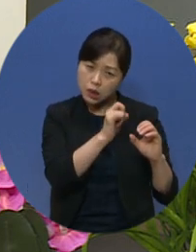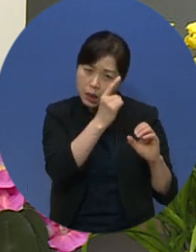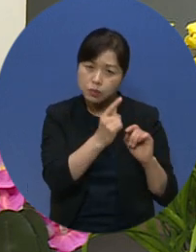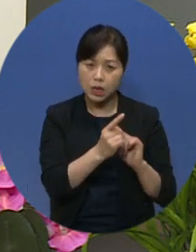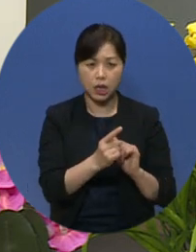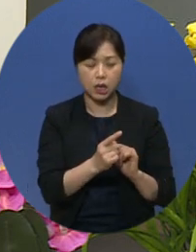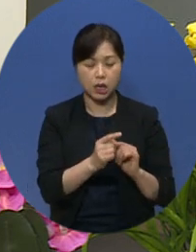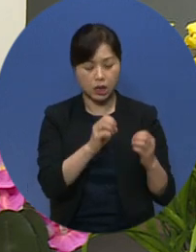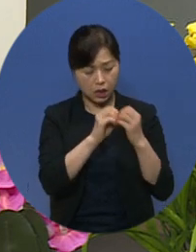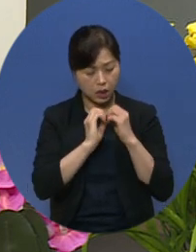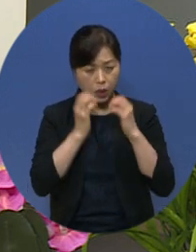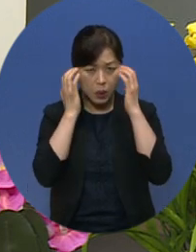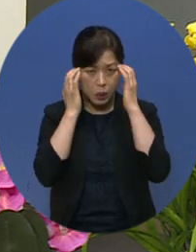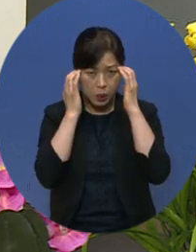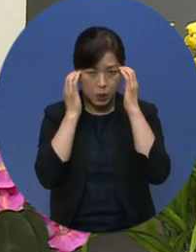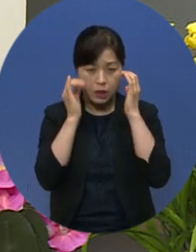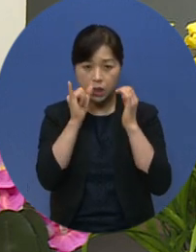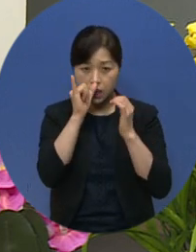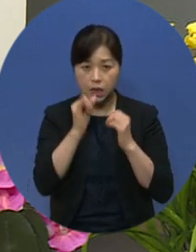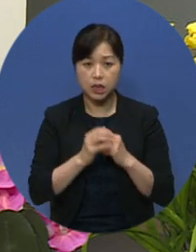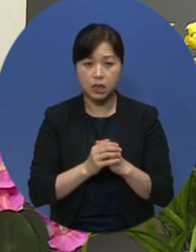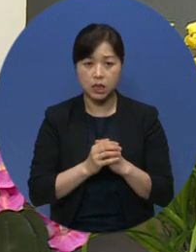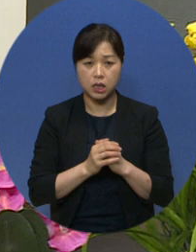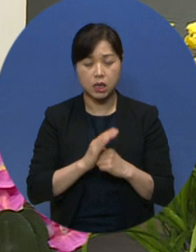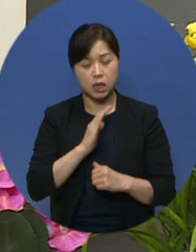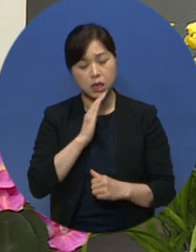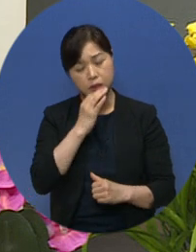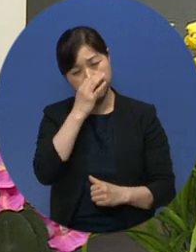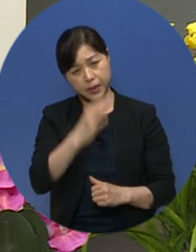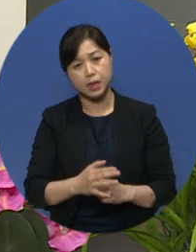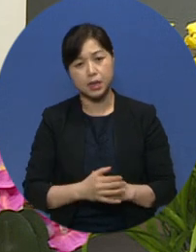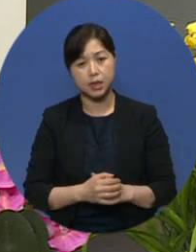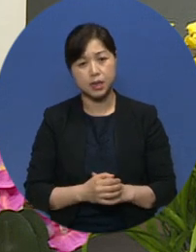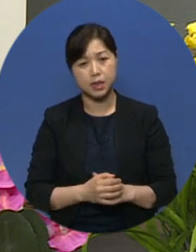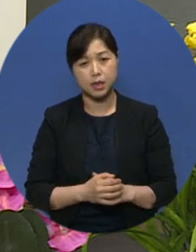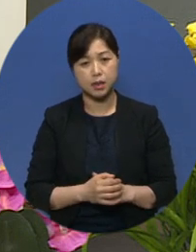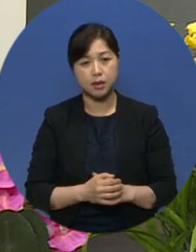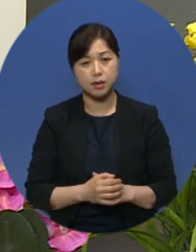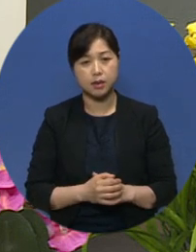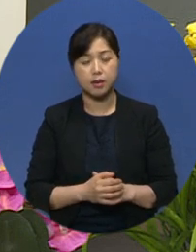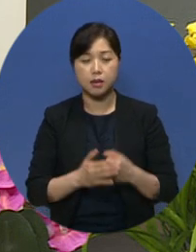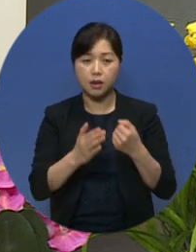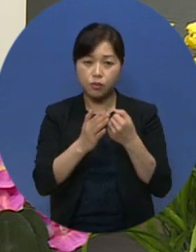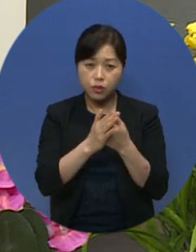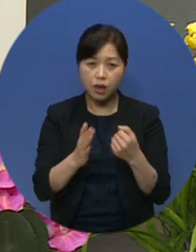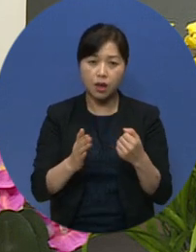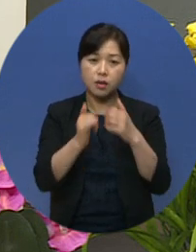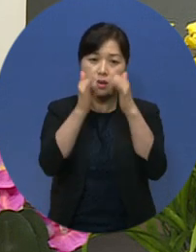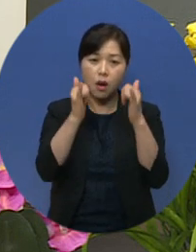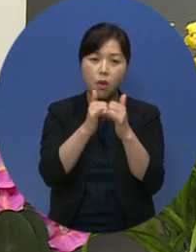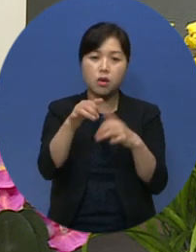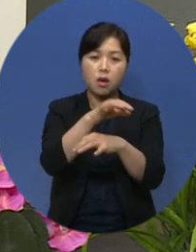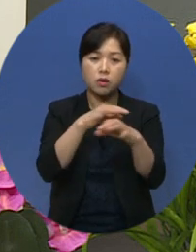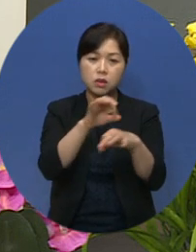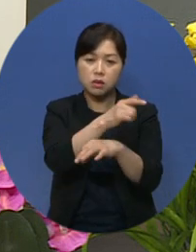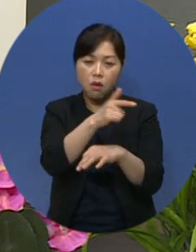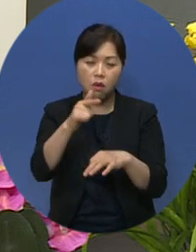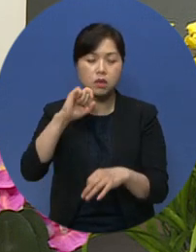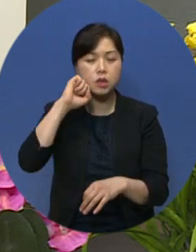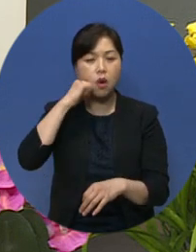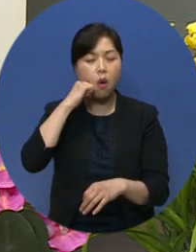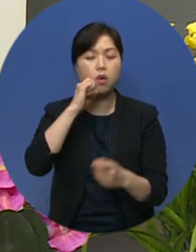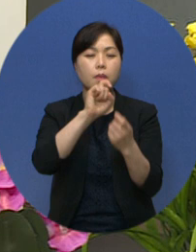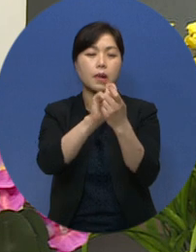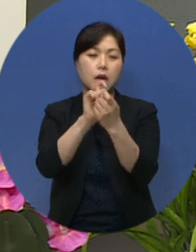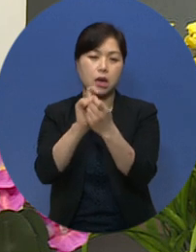우리가 지금 고통을 받고 있다라는 것 말이 안되지 않습니까 그러다 보니까 더불어 사회 경제 도 여러 가지 어려움이